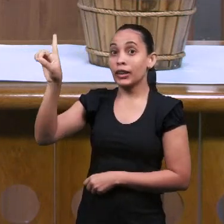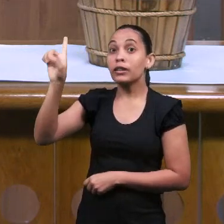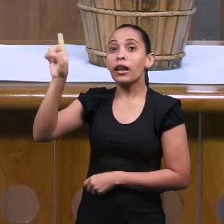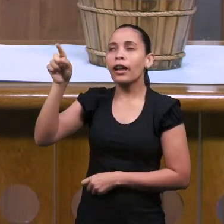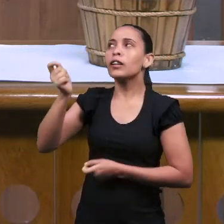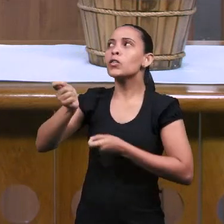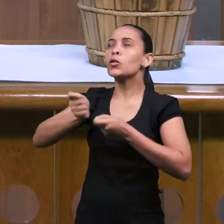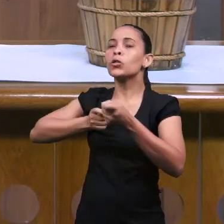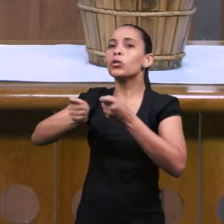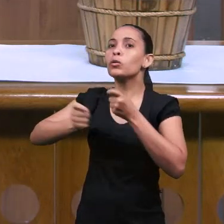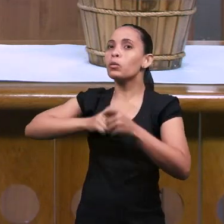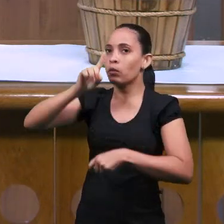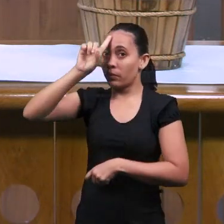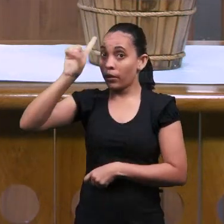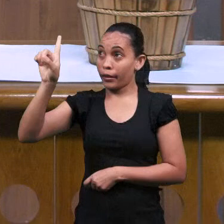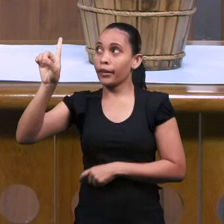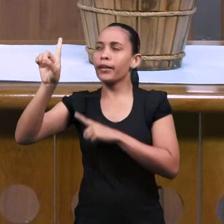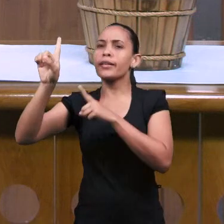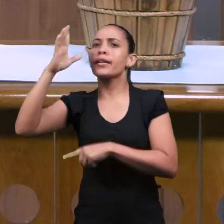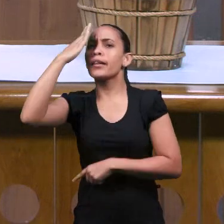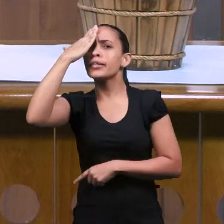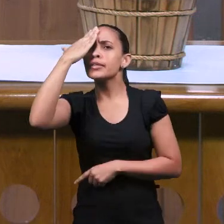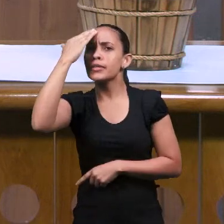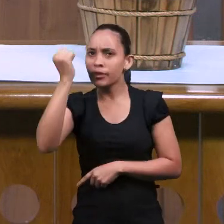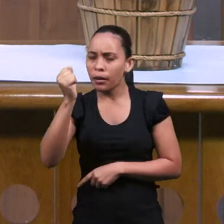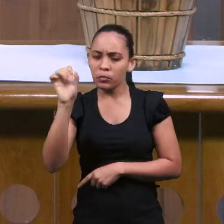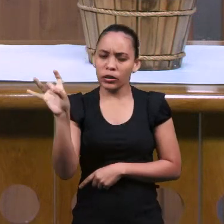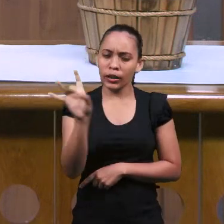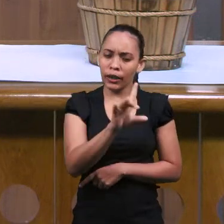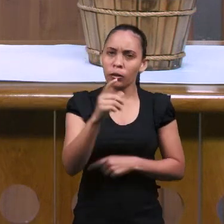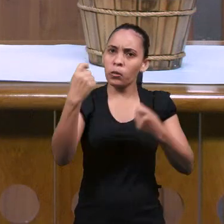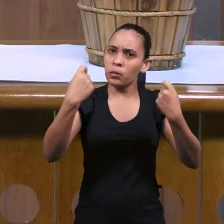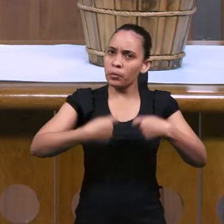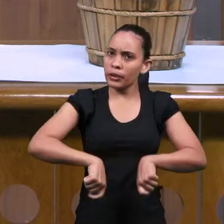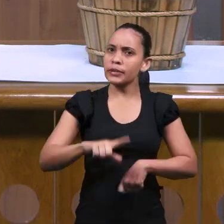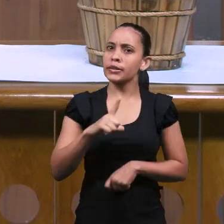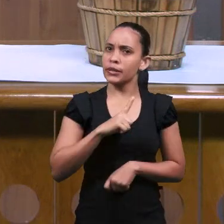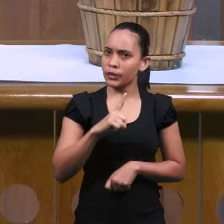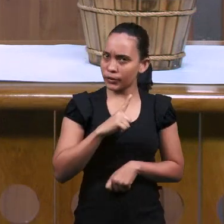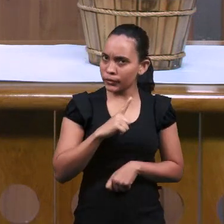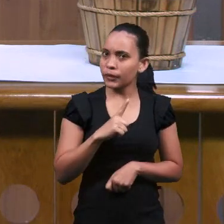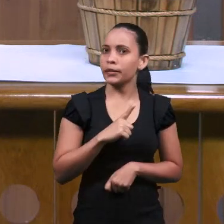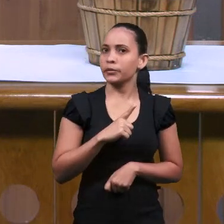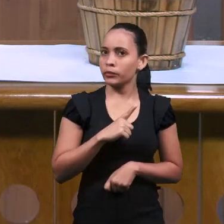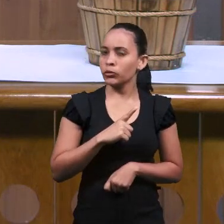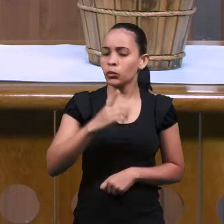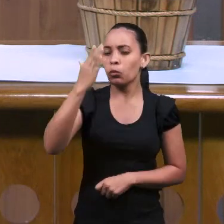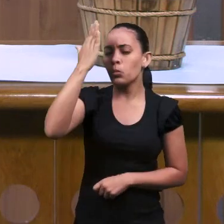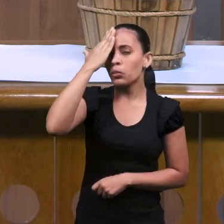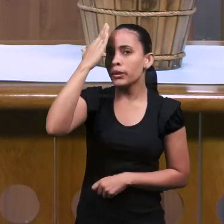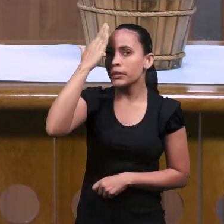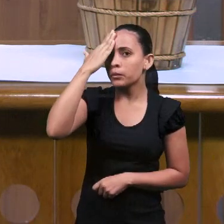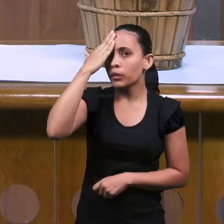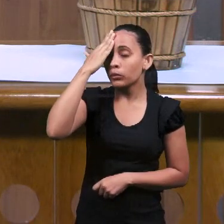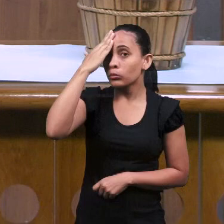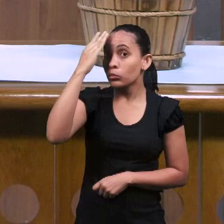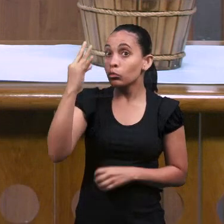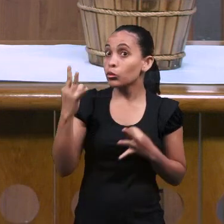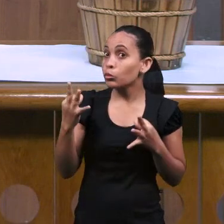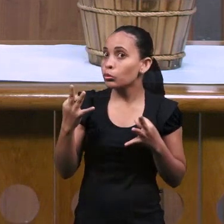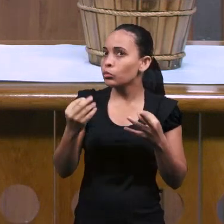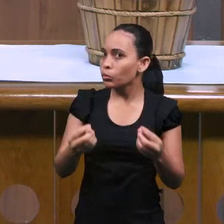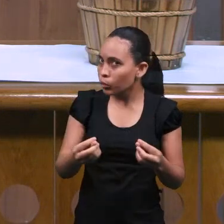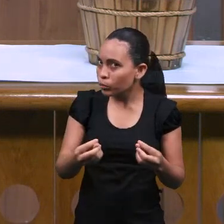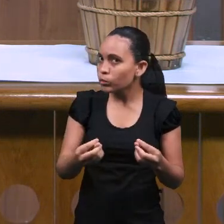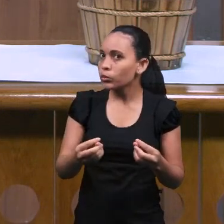Saint-Esprit. Il sait les mesures que chacun doit avoir. Et chacun doit être conscient de ces mesures